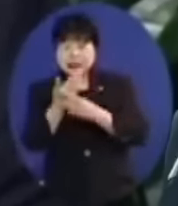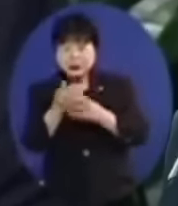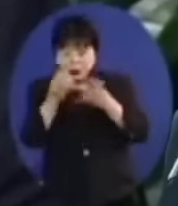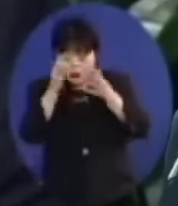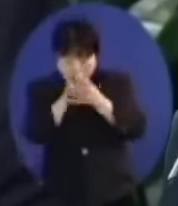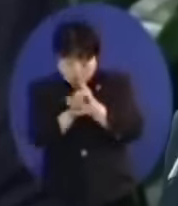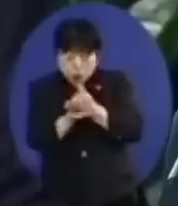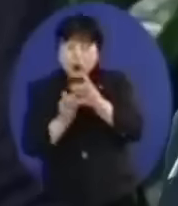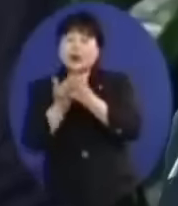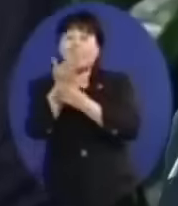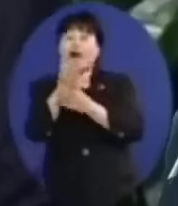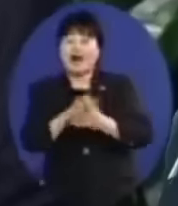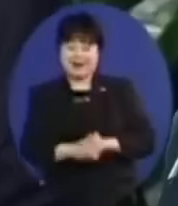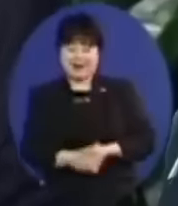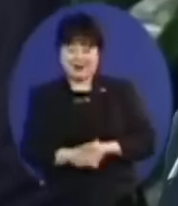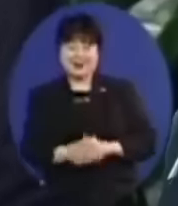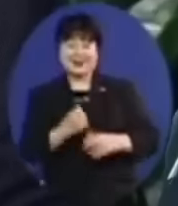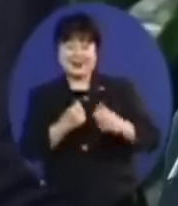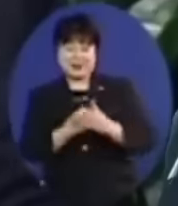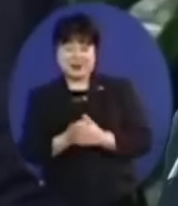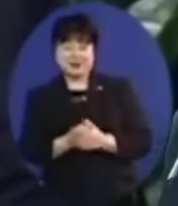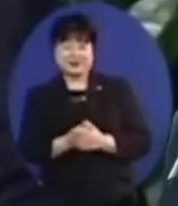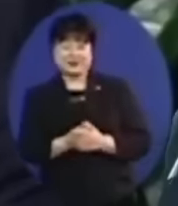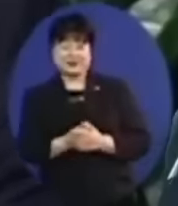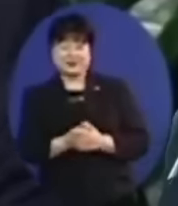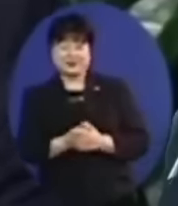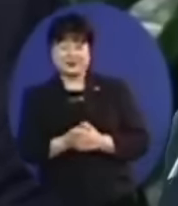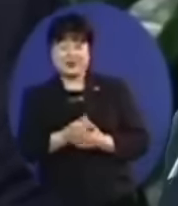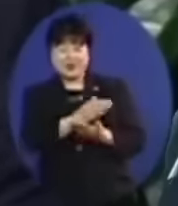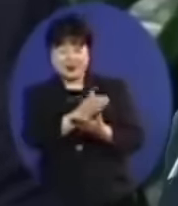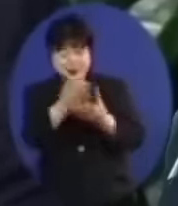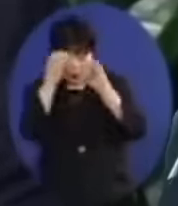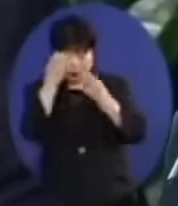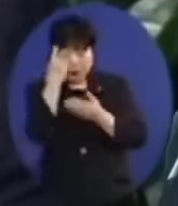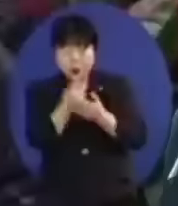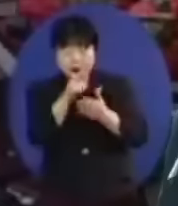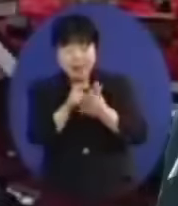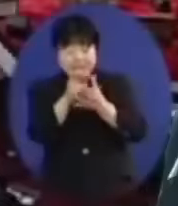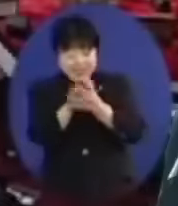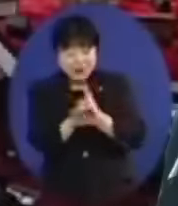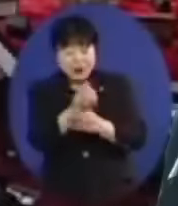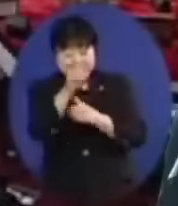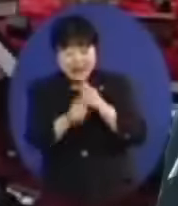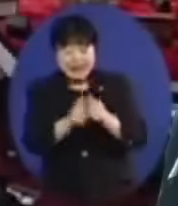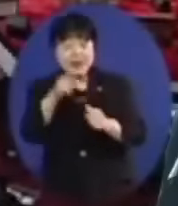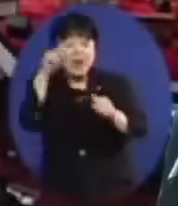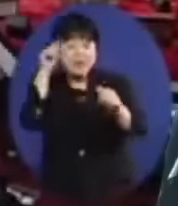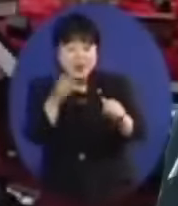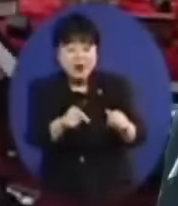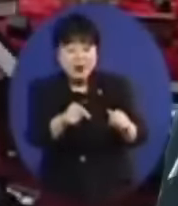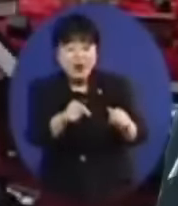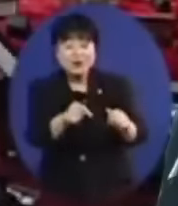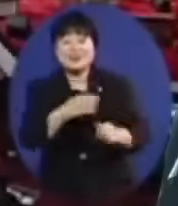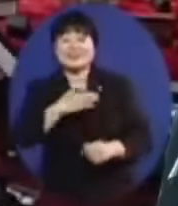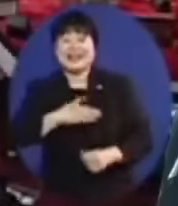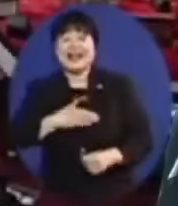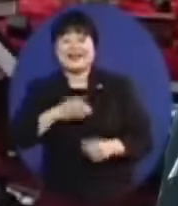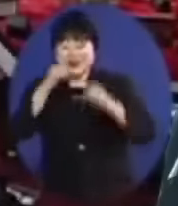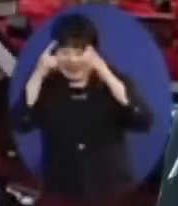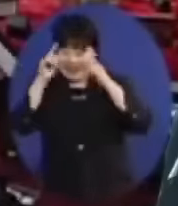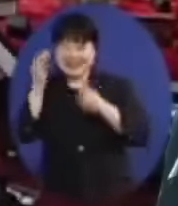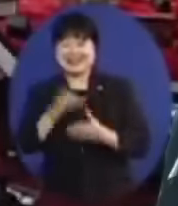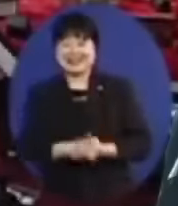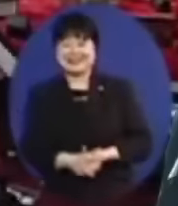있습니까? 그러므로 여러 가지 고통이 다가오면 기도하라는 하나님의 묵신 줄 알아야 되는 것입니다.